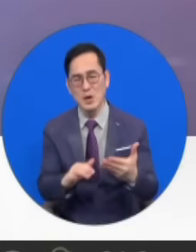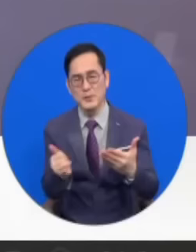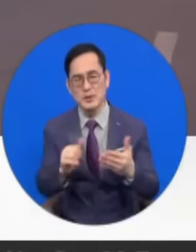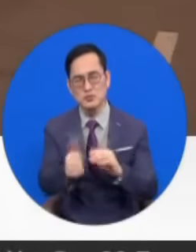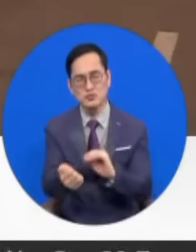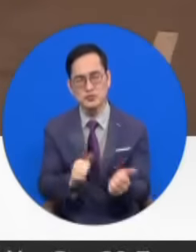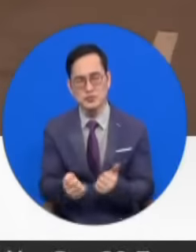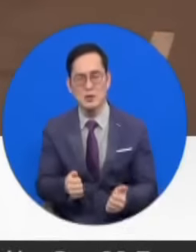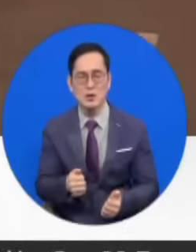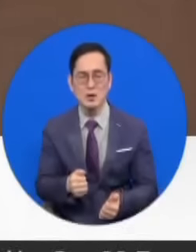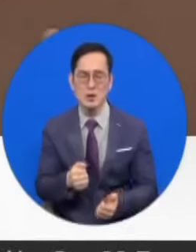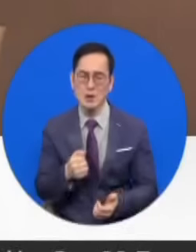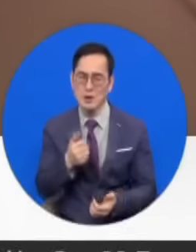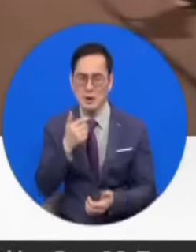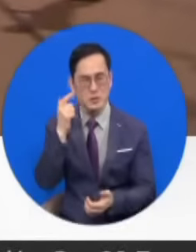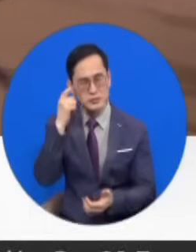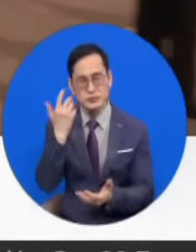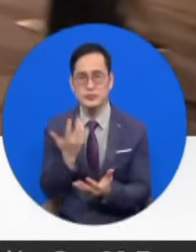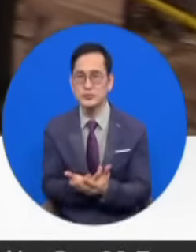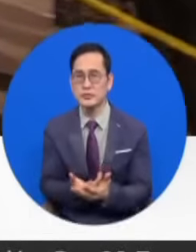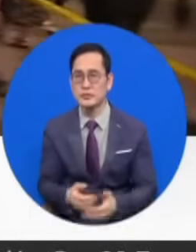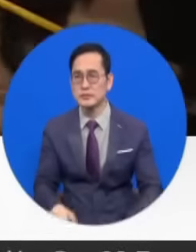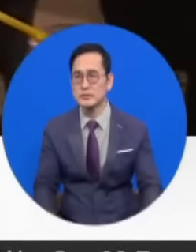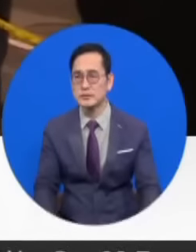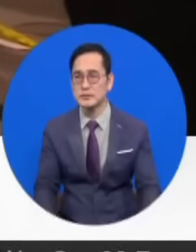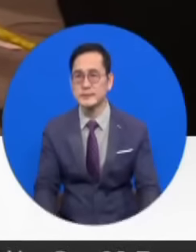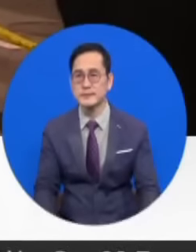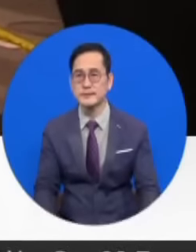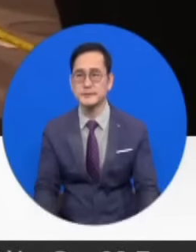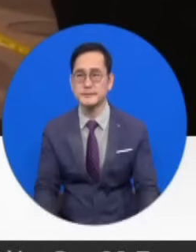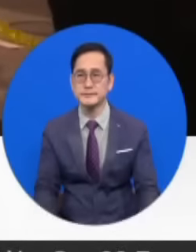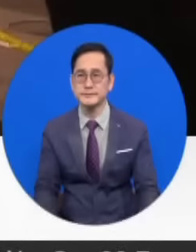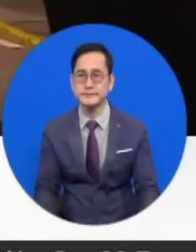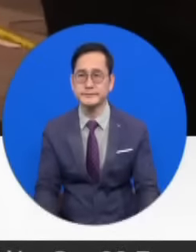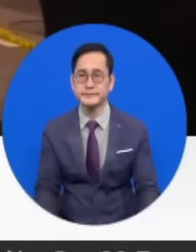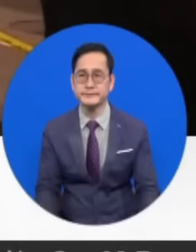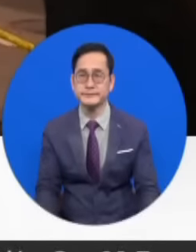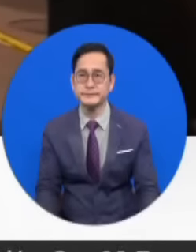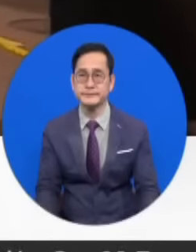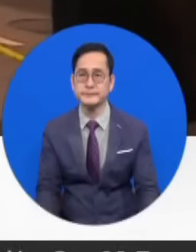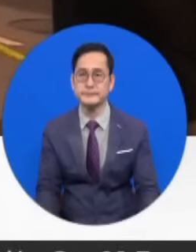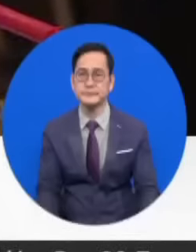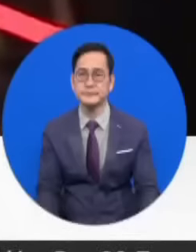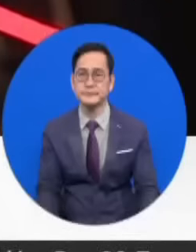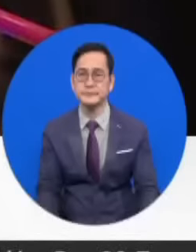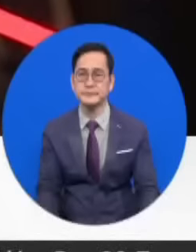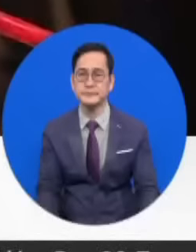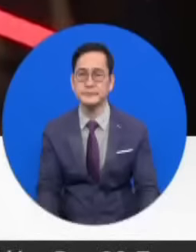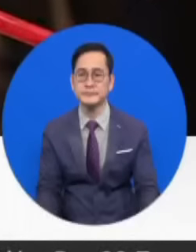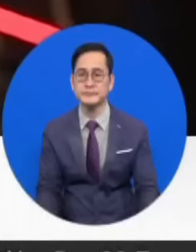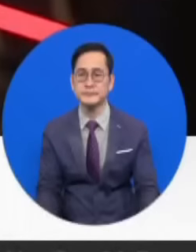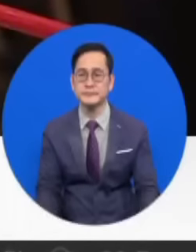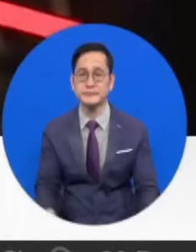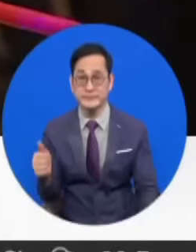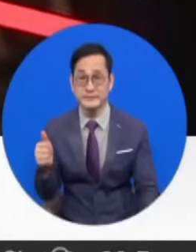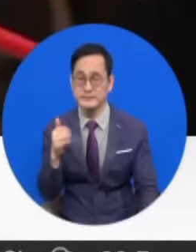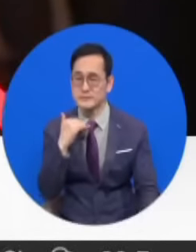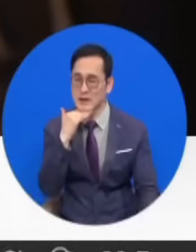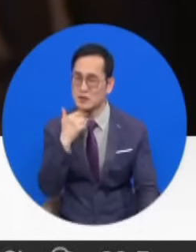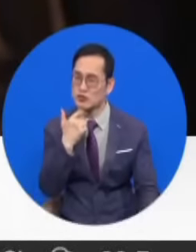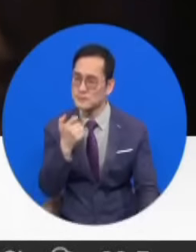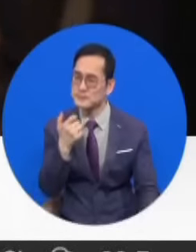같습니다. 좀 굉장히 좀 안타깝고 저는 근데 이제 뭐 그 뭐 68세 이렇게 이야기 나와서 완전